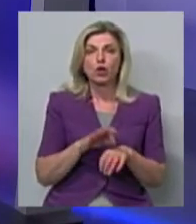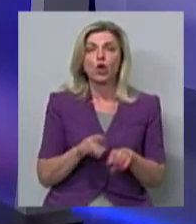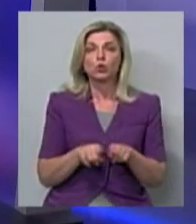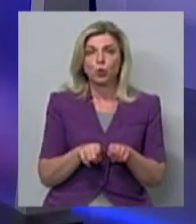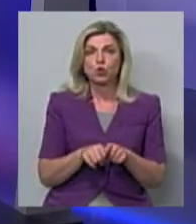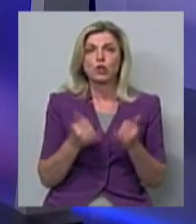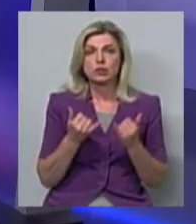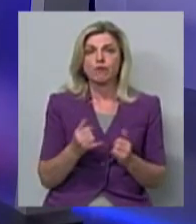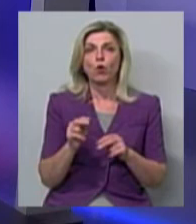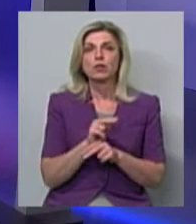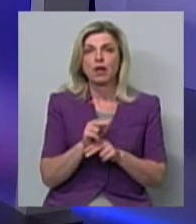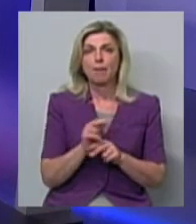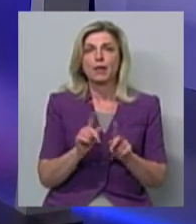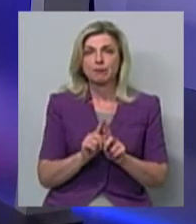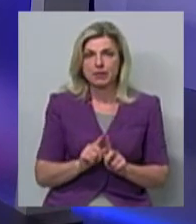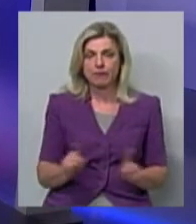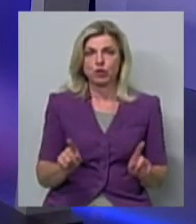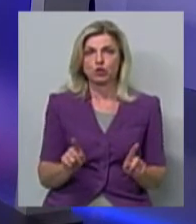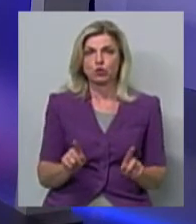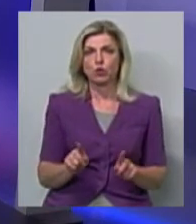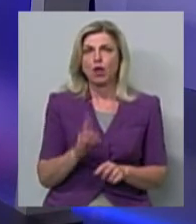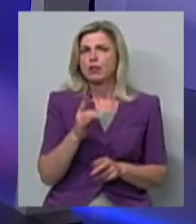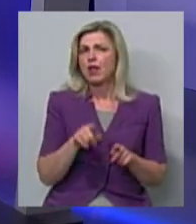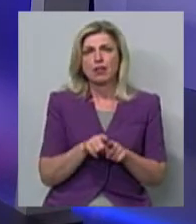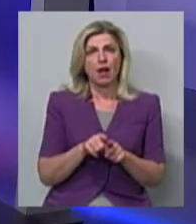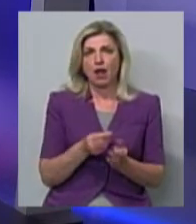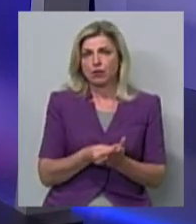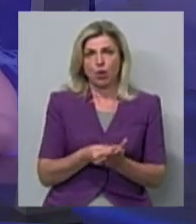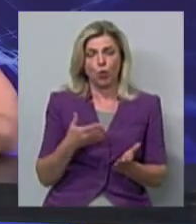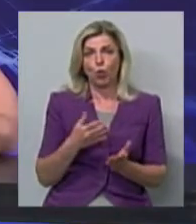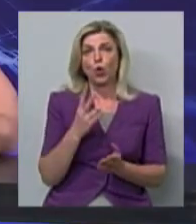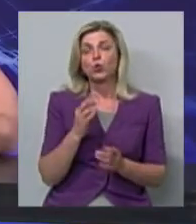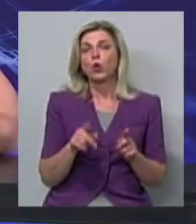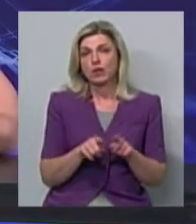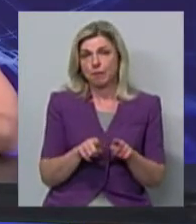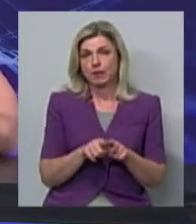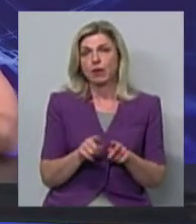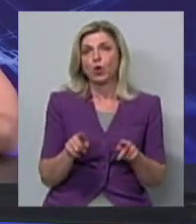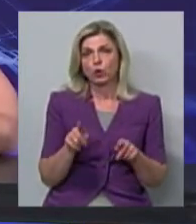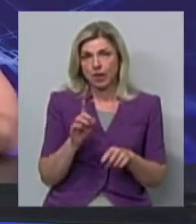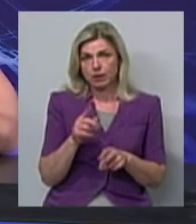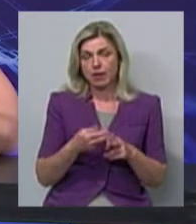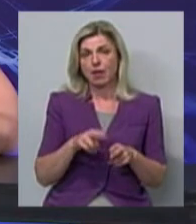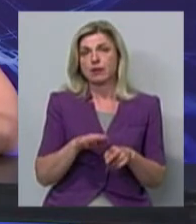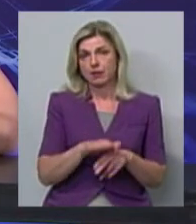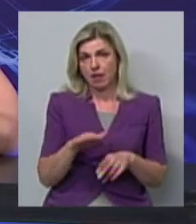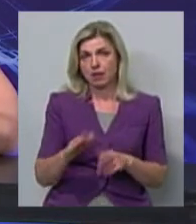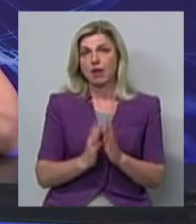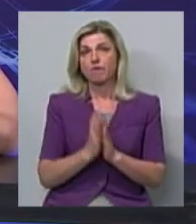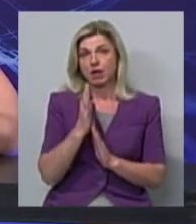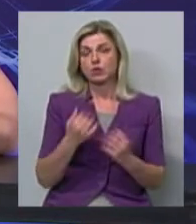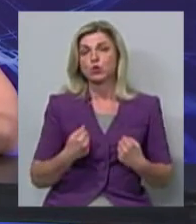имеет терапию специфическую. Она не такая дорогостоящая. Но, тем не менее, это тоже, это дети вырастают здоровыми